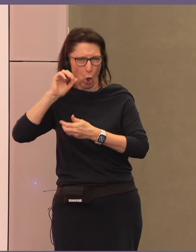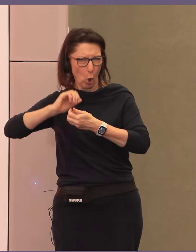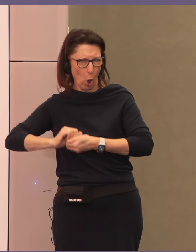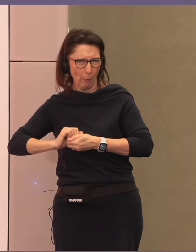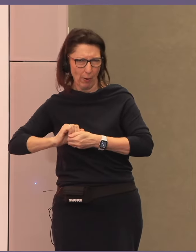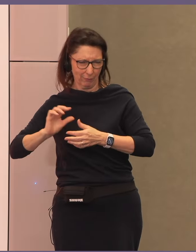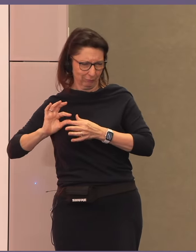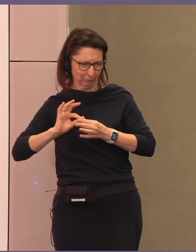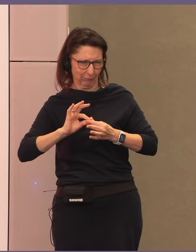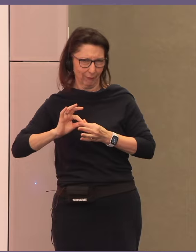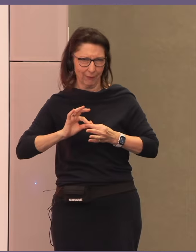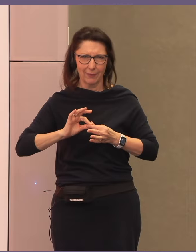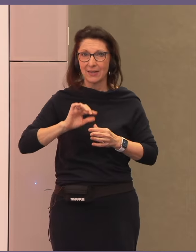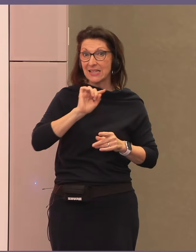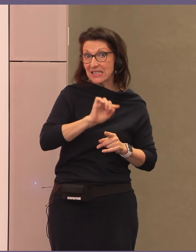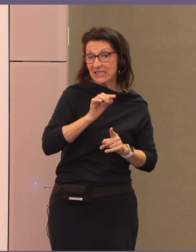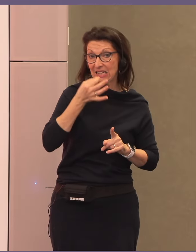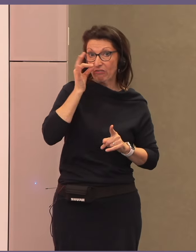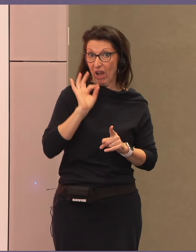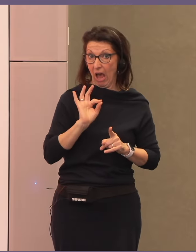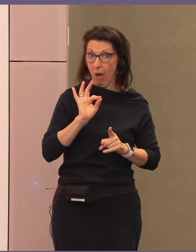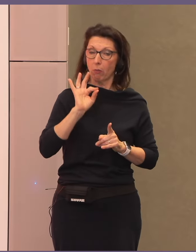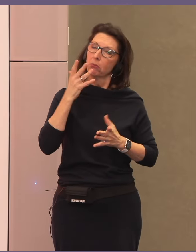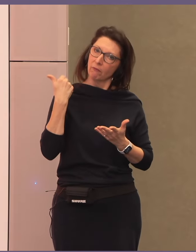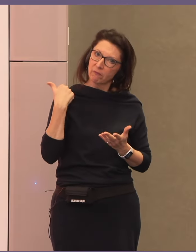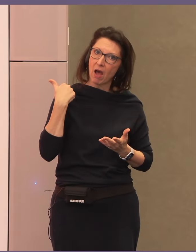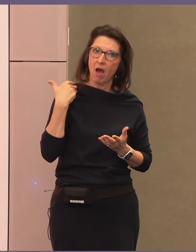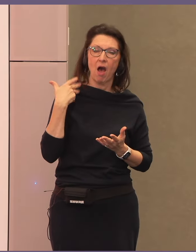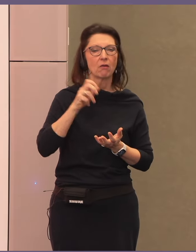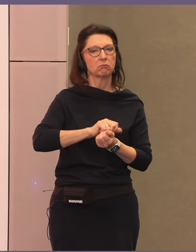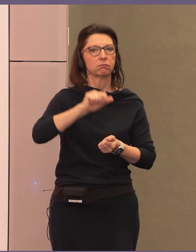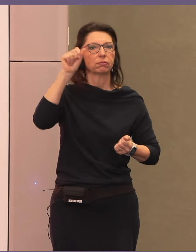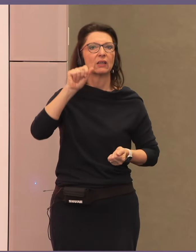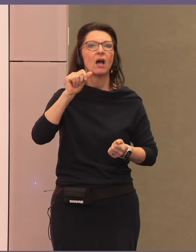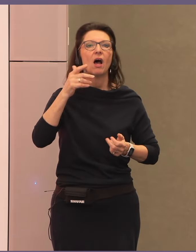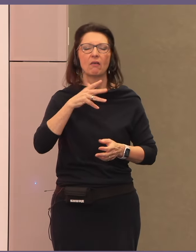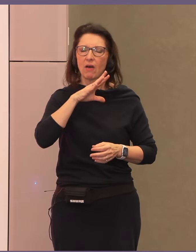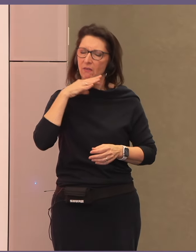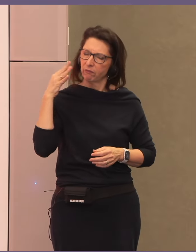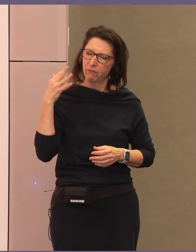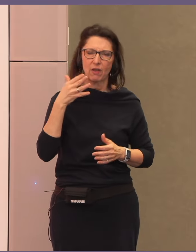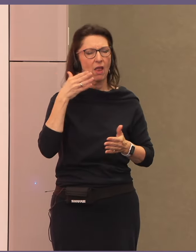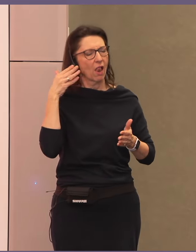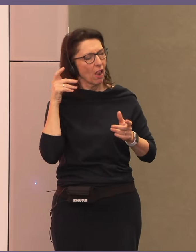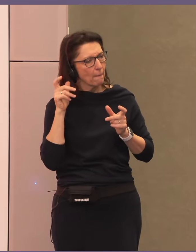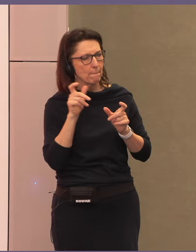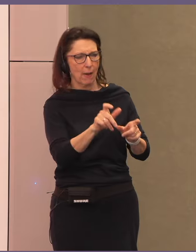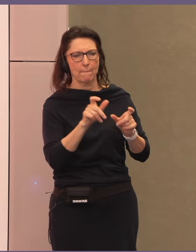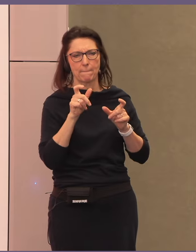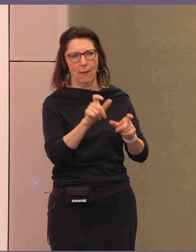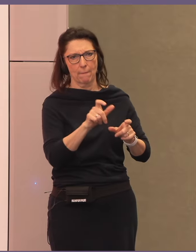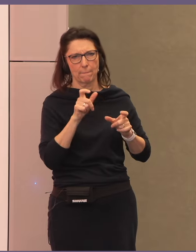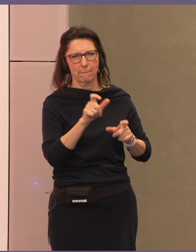der Frauen, die auf dem Weg der Habilitation mit deutlicher Gegenwert zu kämpfen hatte und mit dem klassischen Stereotyp, dass ihr Partner